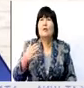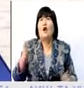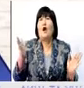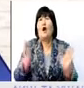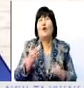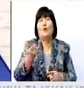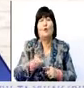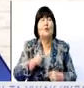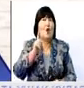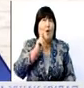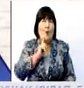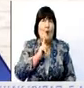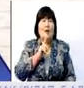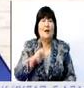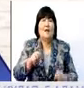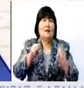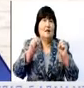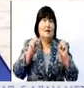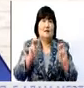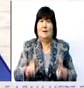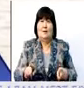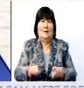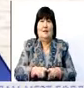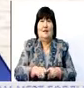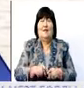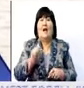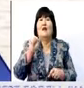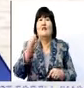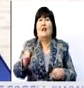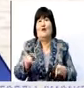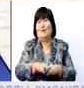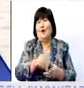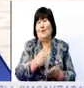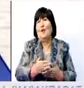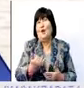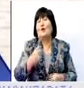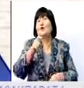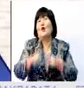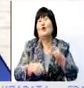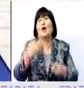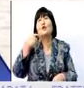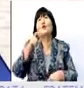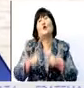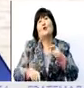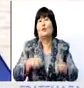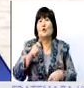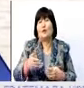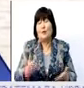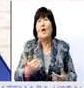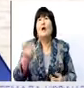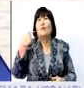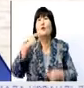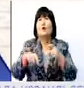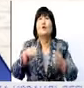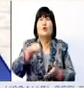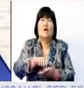өте қолайлы, специально как заказбен болған сияқты болды. Өзі жүгірім, жеңіл жүгіріп өттім, өйткені жүгірумен бұрыннан